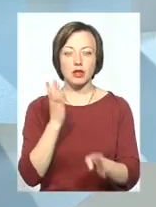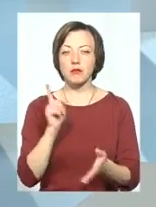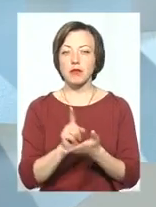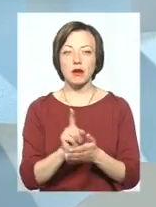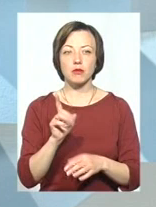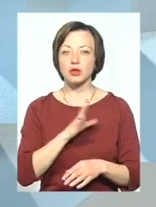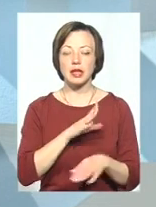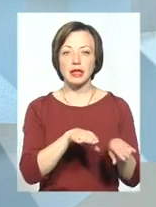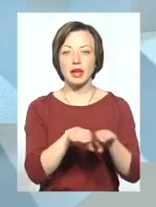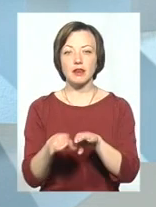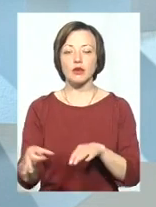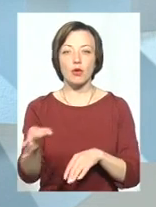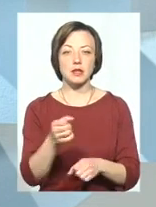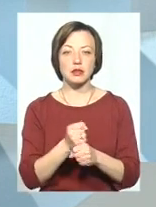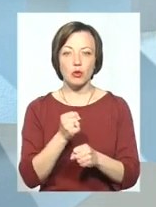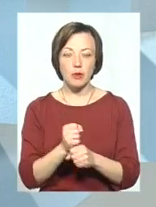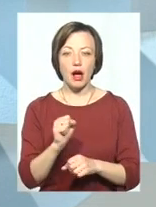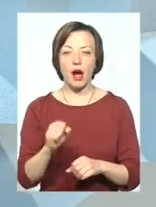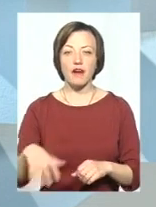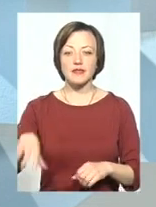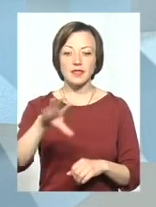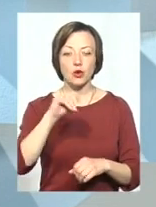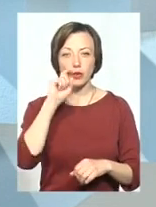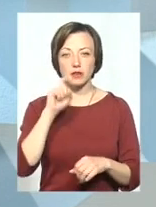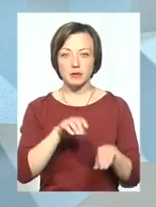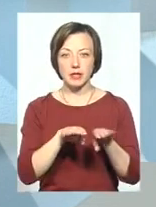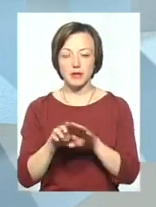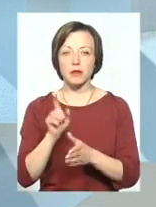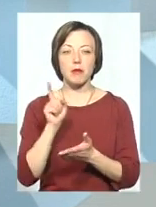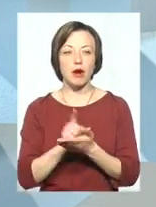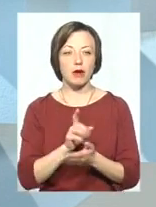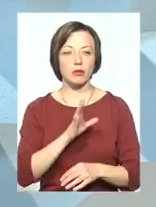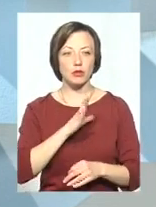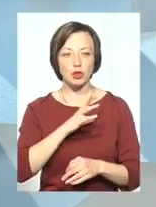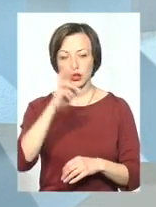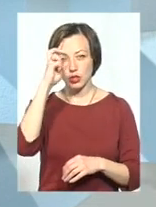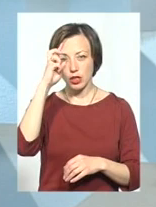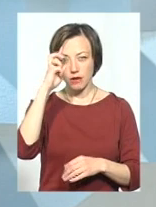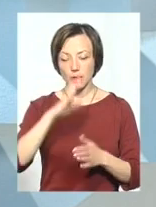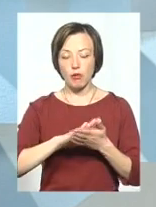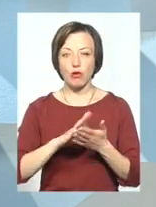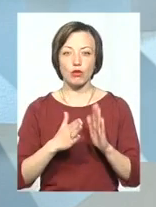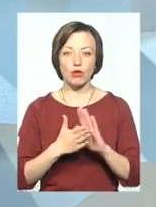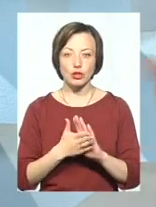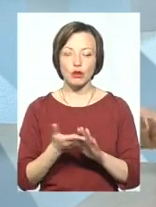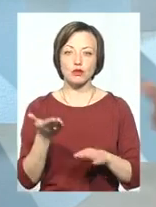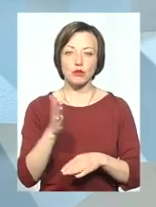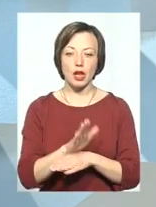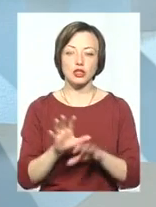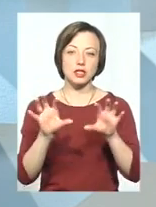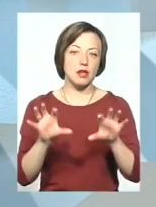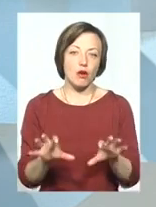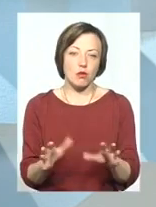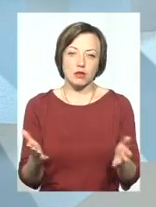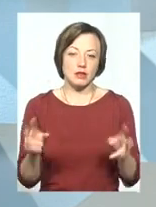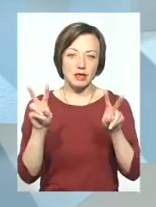навіть не на рівні області зроблено, а на за всеукраїнському рівні. Це має бути державне положення, розпорядження, закон,